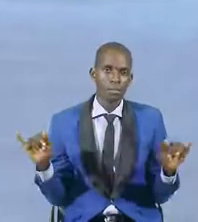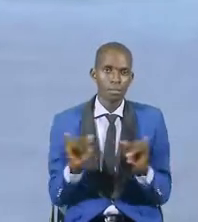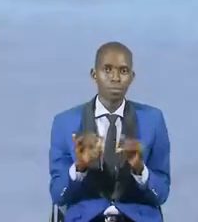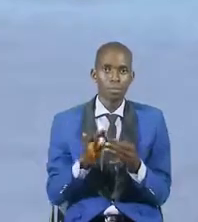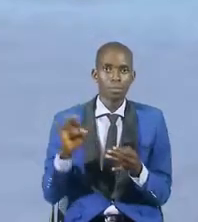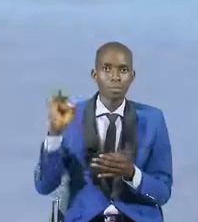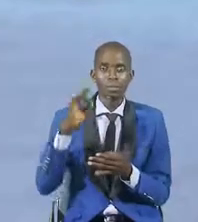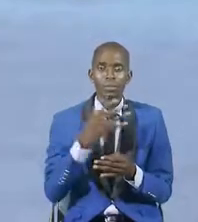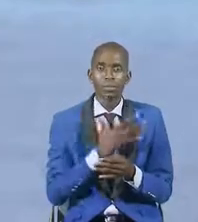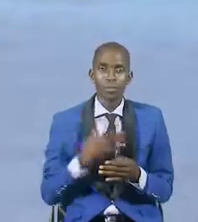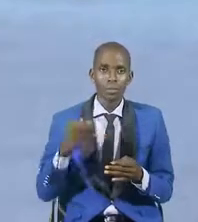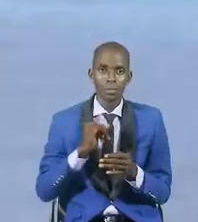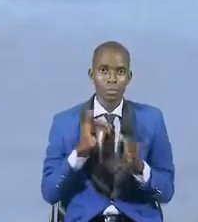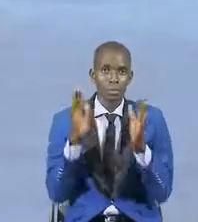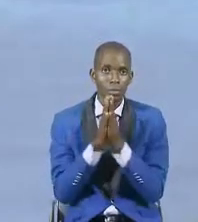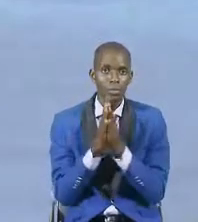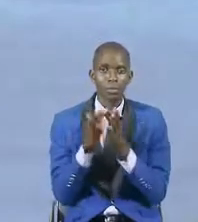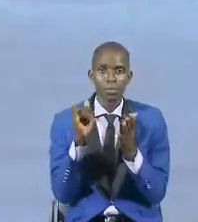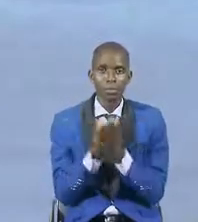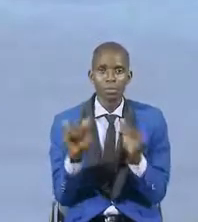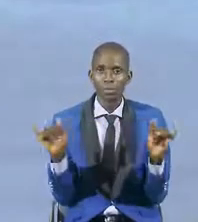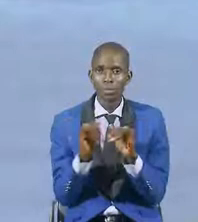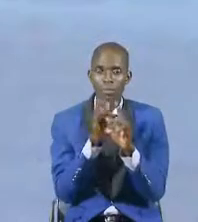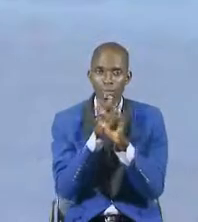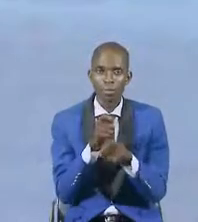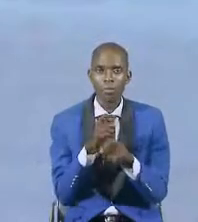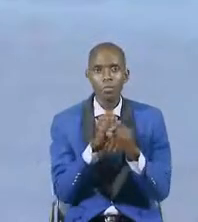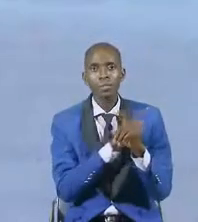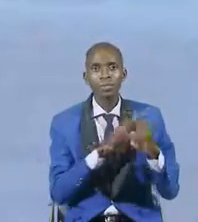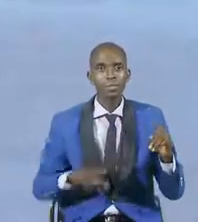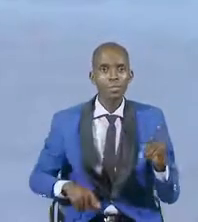esprit. Et je prie que ce même don